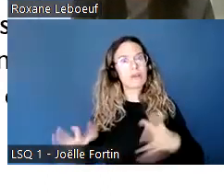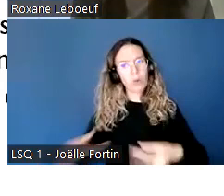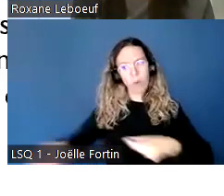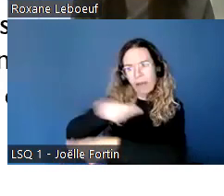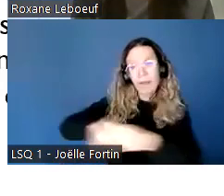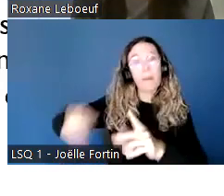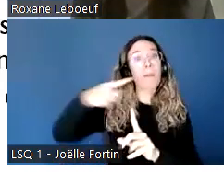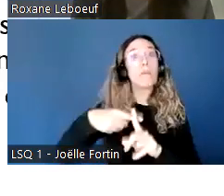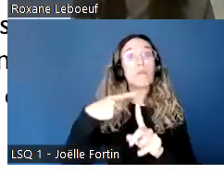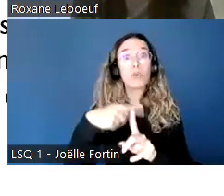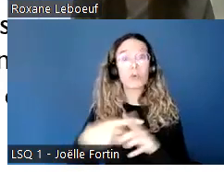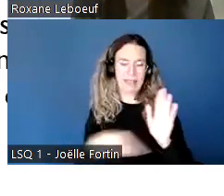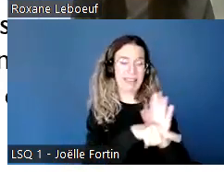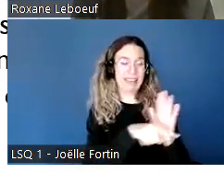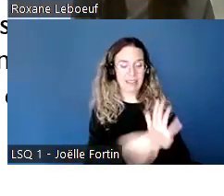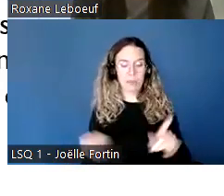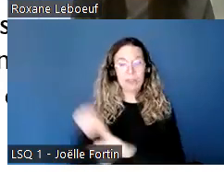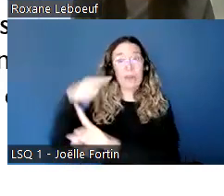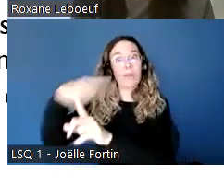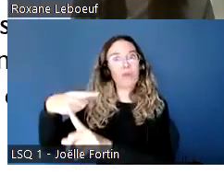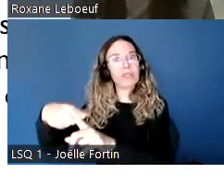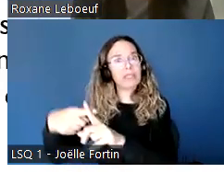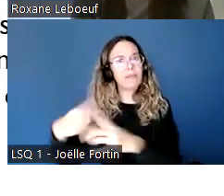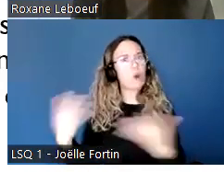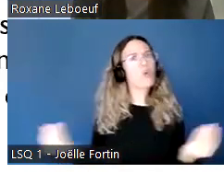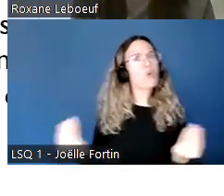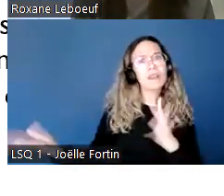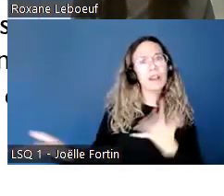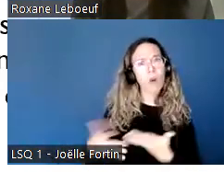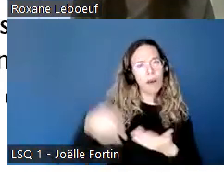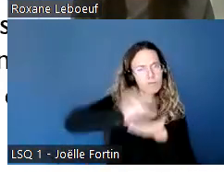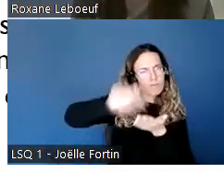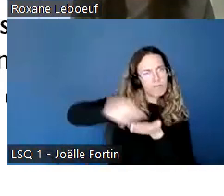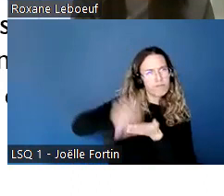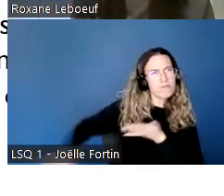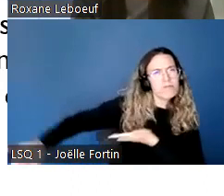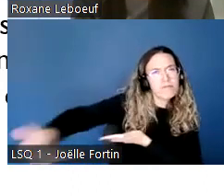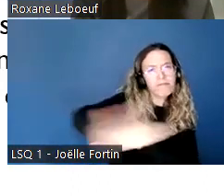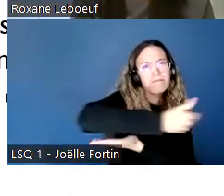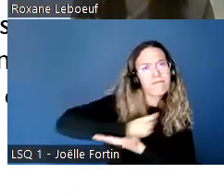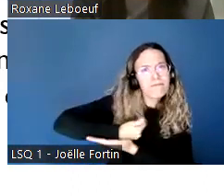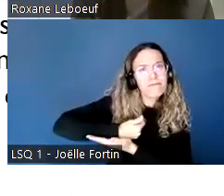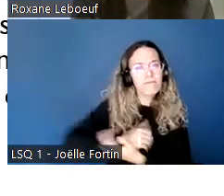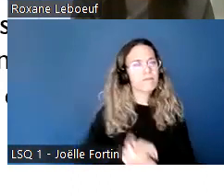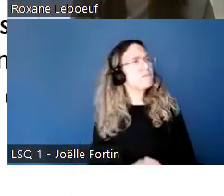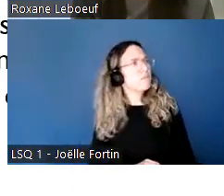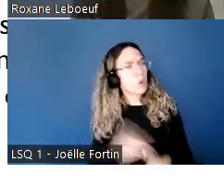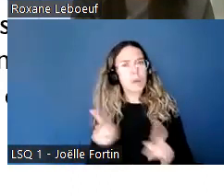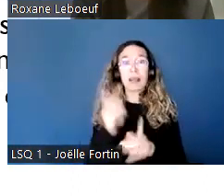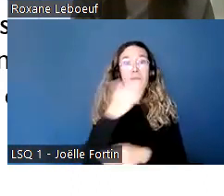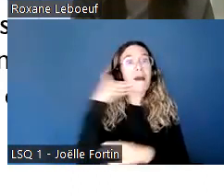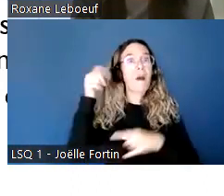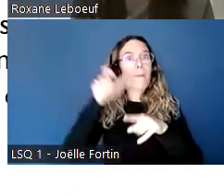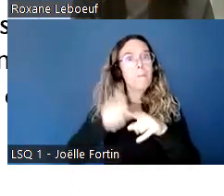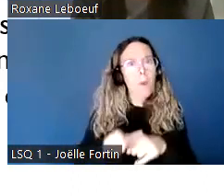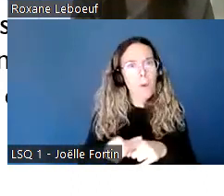interactions positives, parce qu'on voulait toujours travailler sur les 2 côtés de la médaille. On voulait préciser avec eux les meilleurs termes à